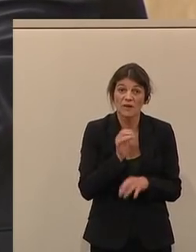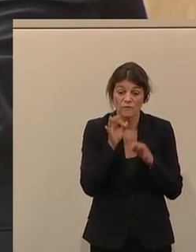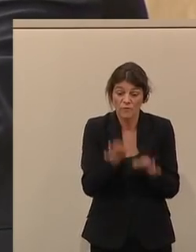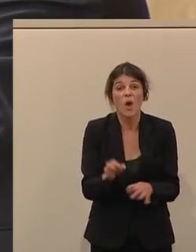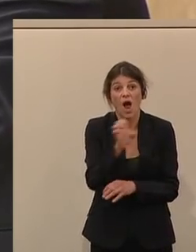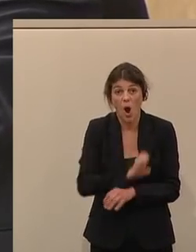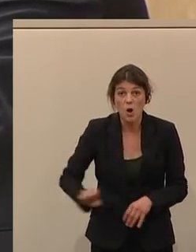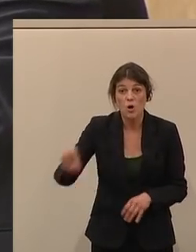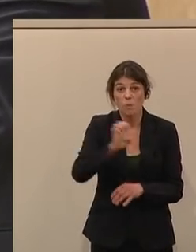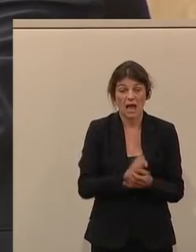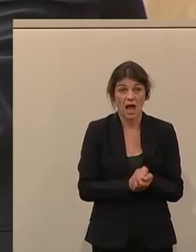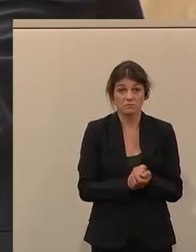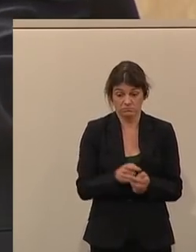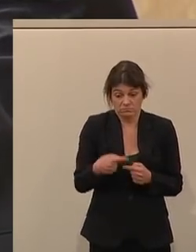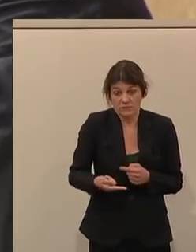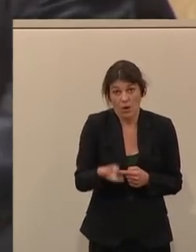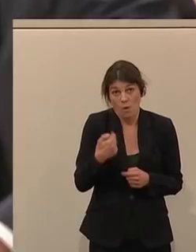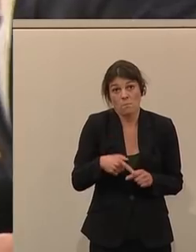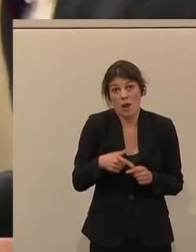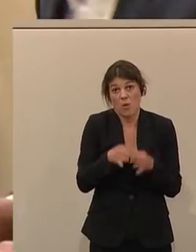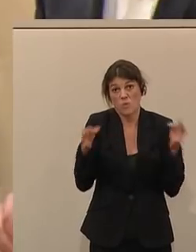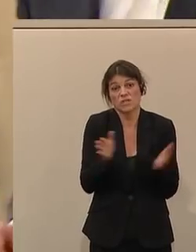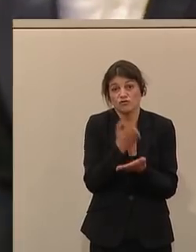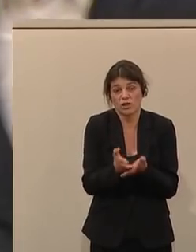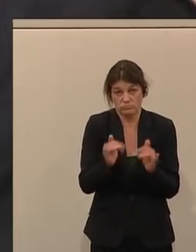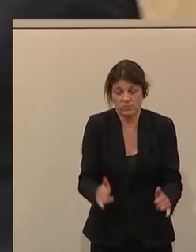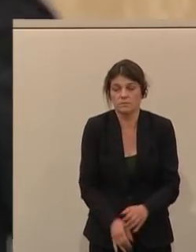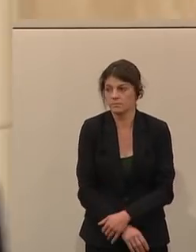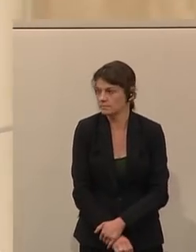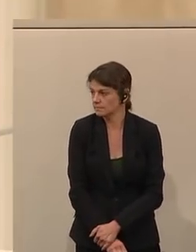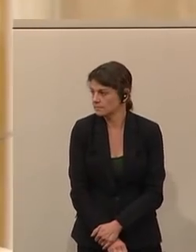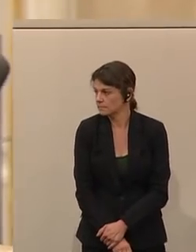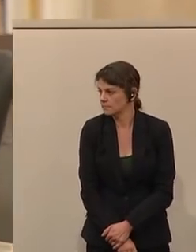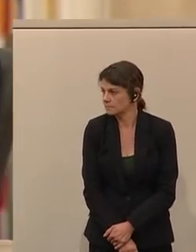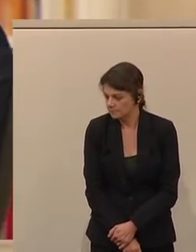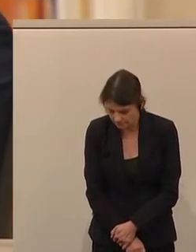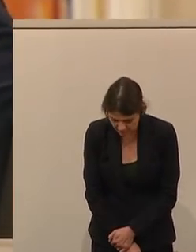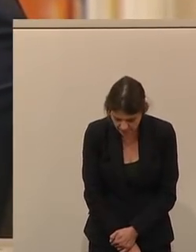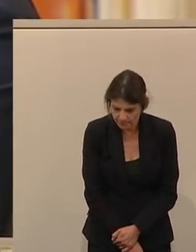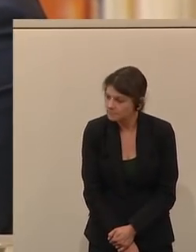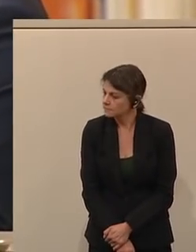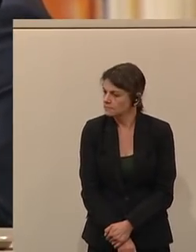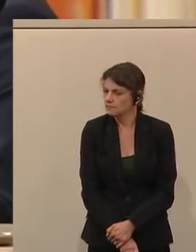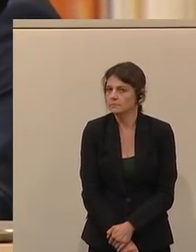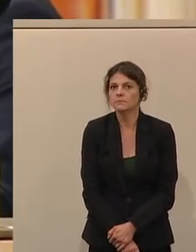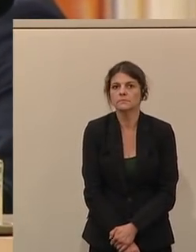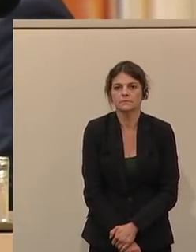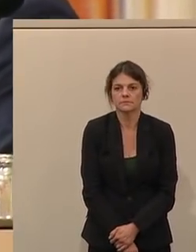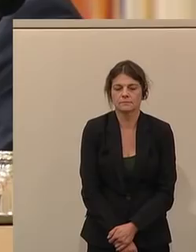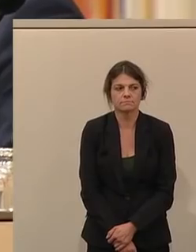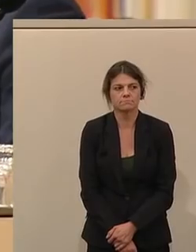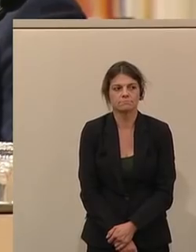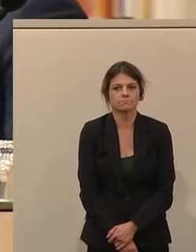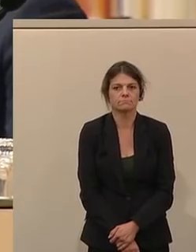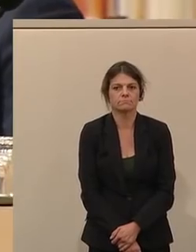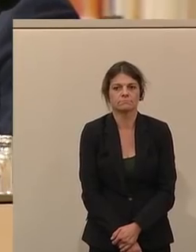Kontinent am Vorabend großer Entscheidungen. Europa braucht eine Seele und braucht Einigkeit